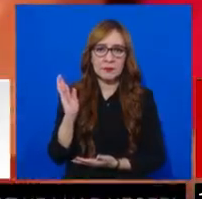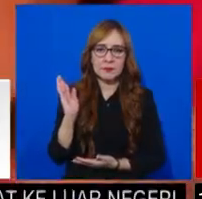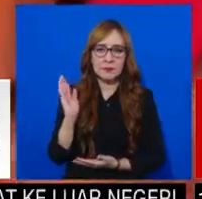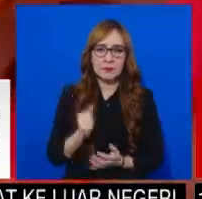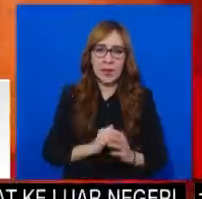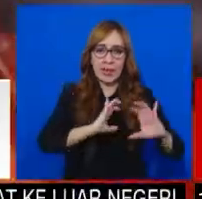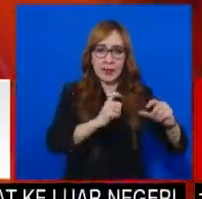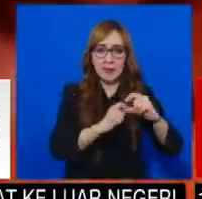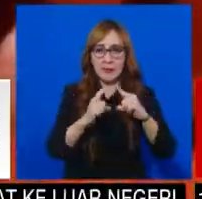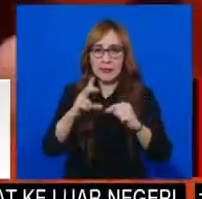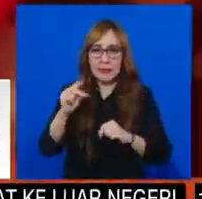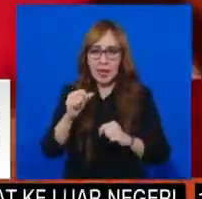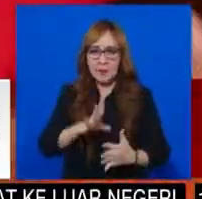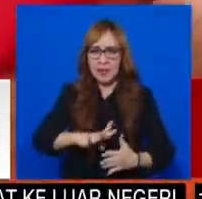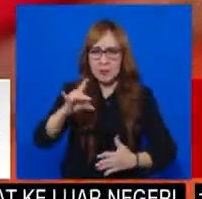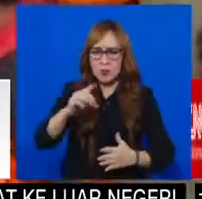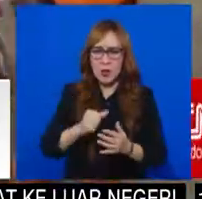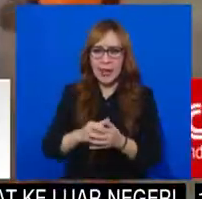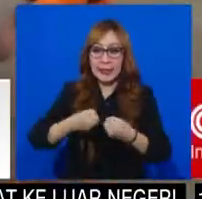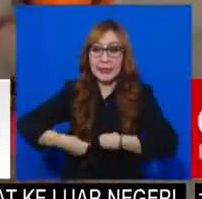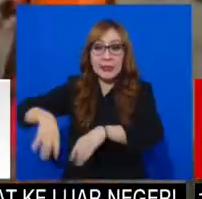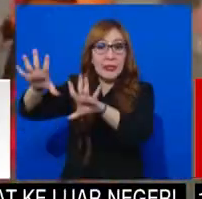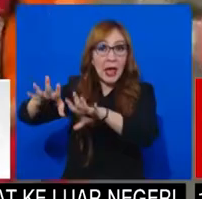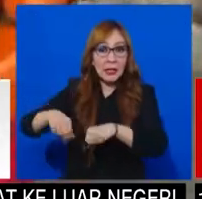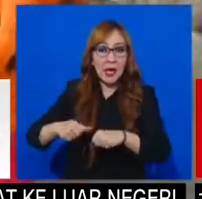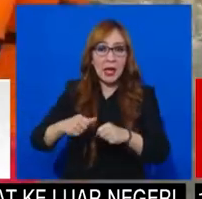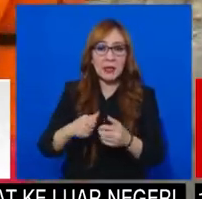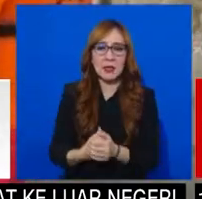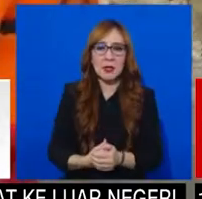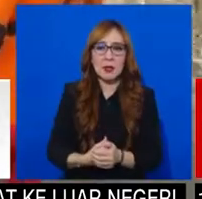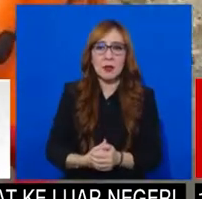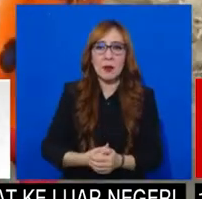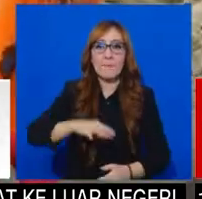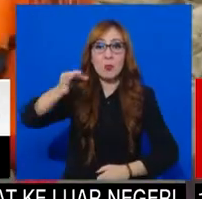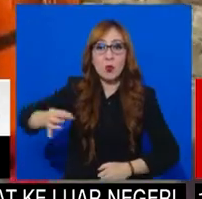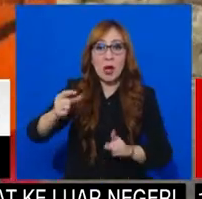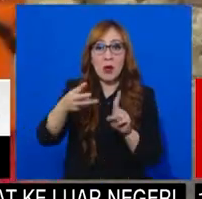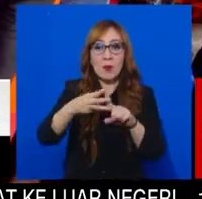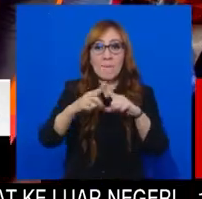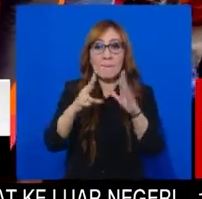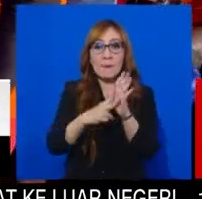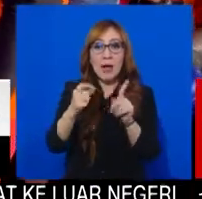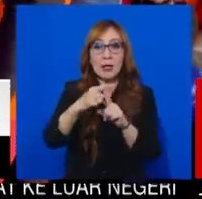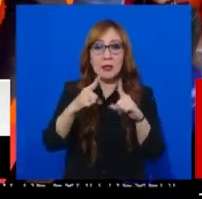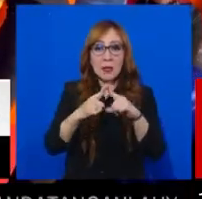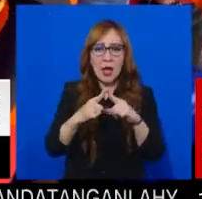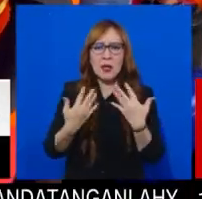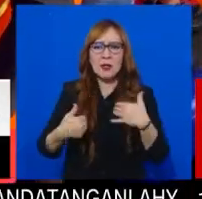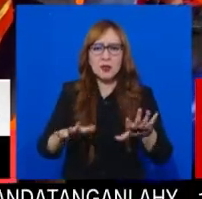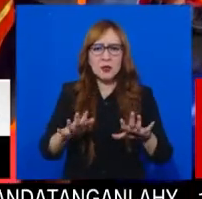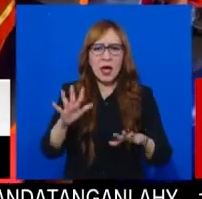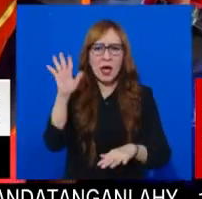Tim SAR gabungan menemukan nelayan asal Desa Kumber, Kecamatan Pulau Banda, Kabupaten Maluku Tengah setelah dinyatakan hilang selama